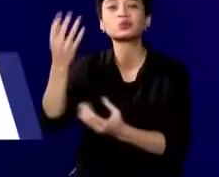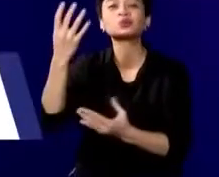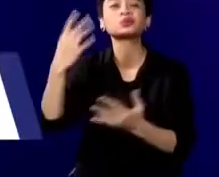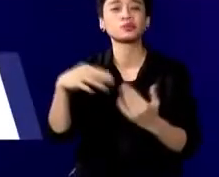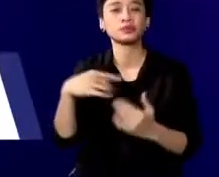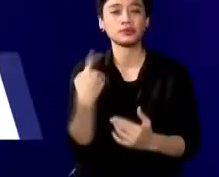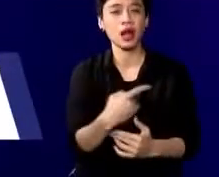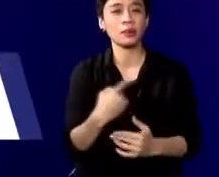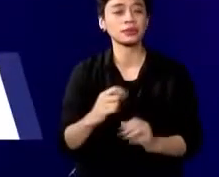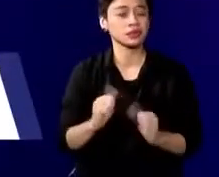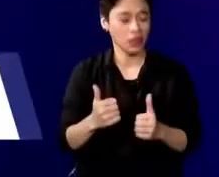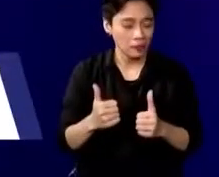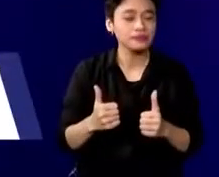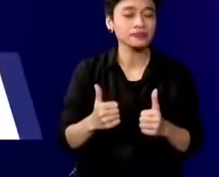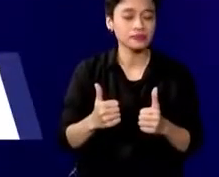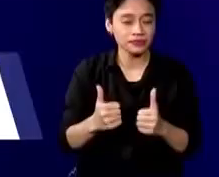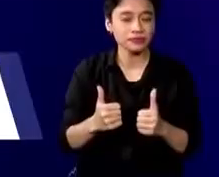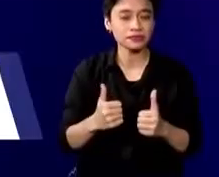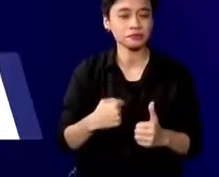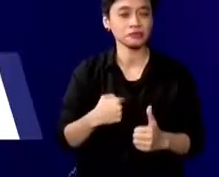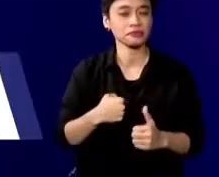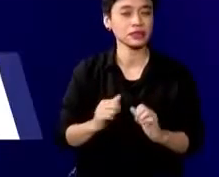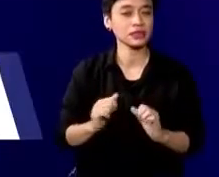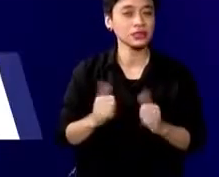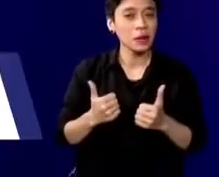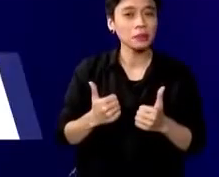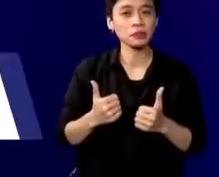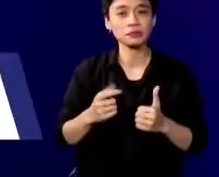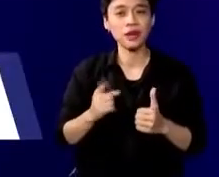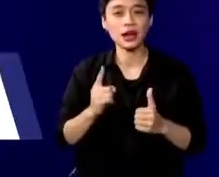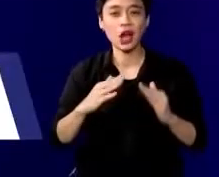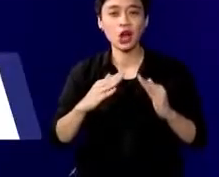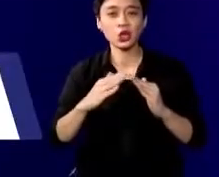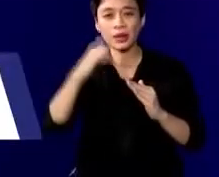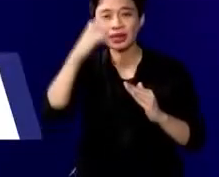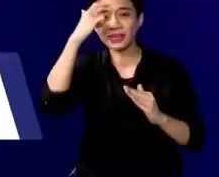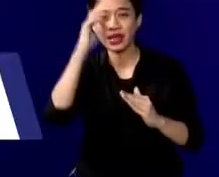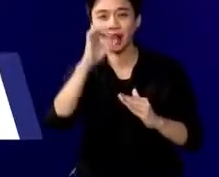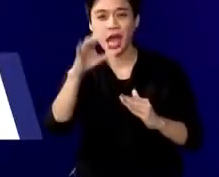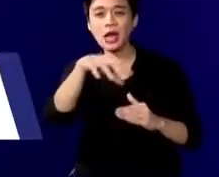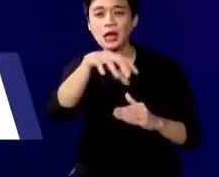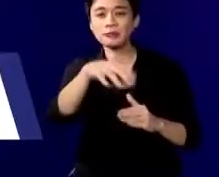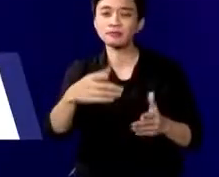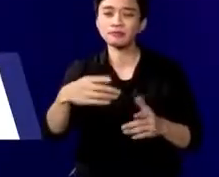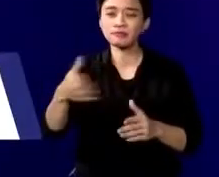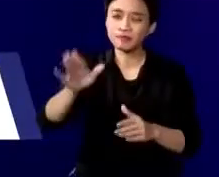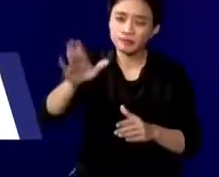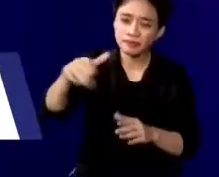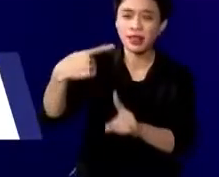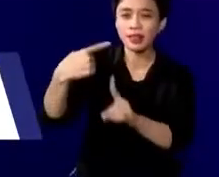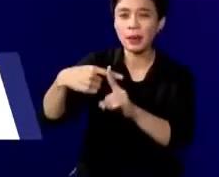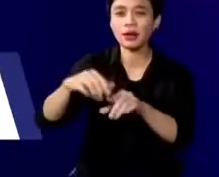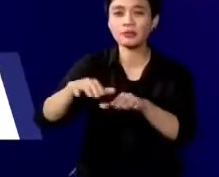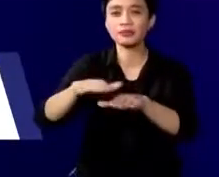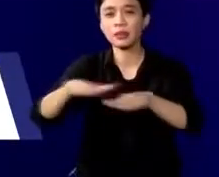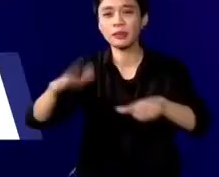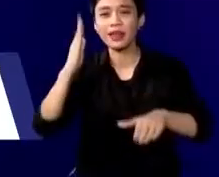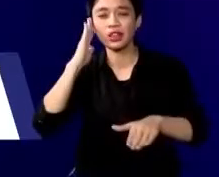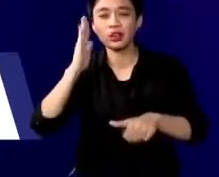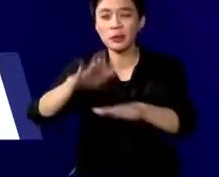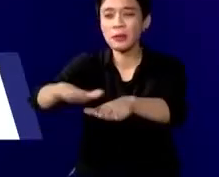mengantisipasi kami sudah Ee menyiapkan beberapa rumah sakit rujukan untuk menambah kapasitas tempat